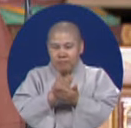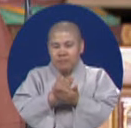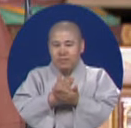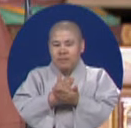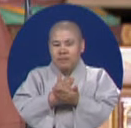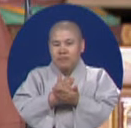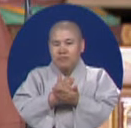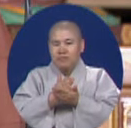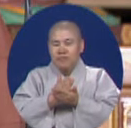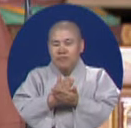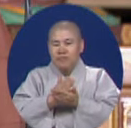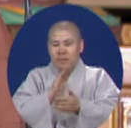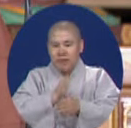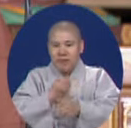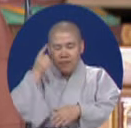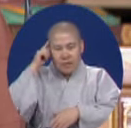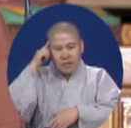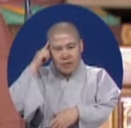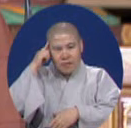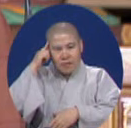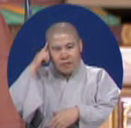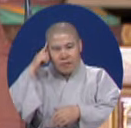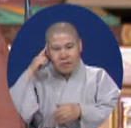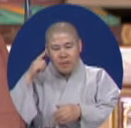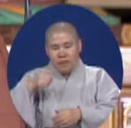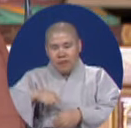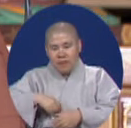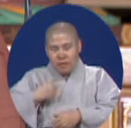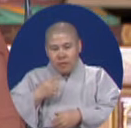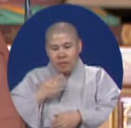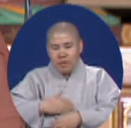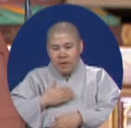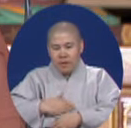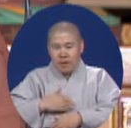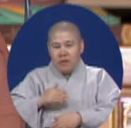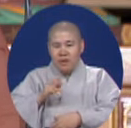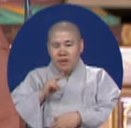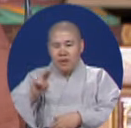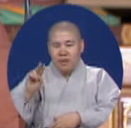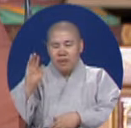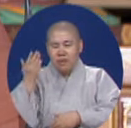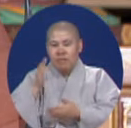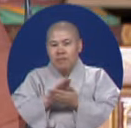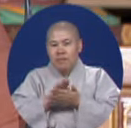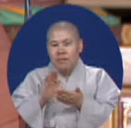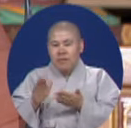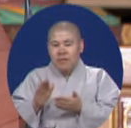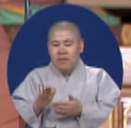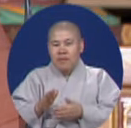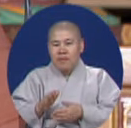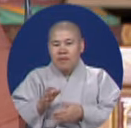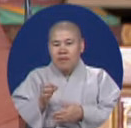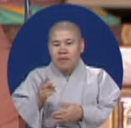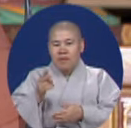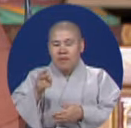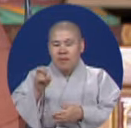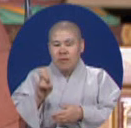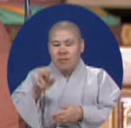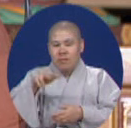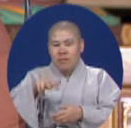딱 망상이다. 느껴버리면 그만이에요. 그래서 염기하면